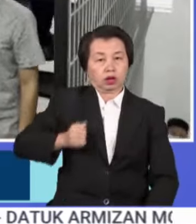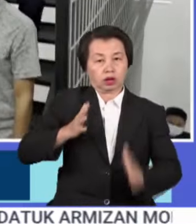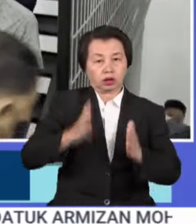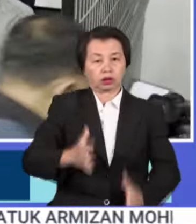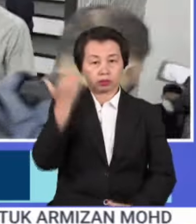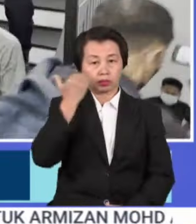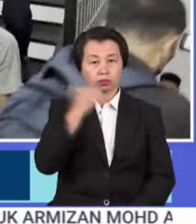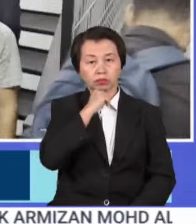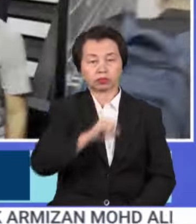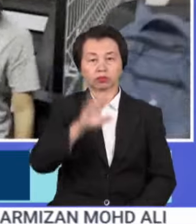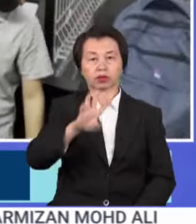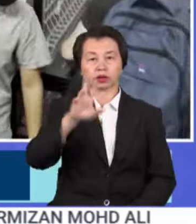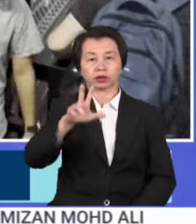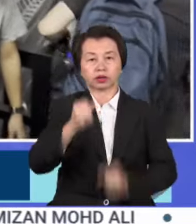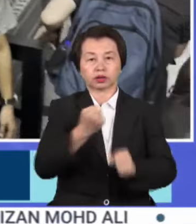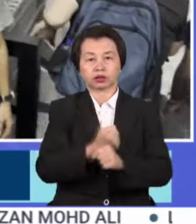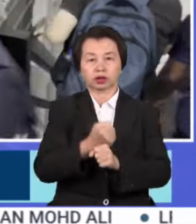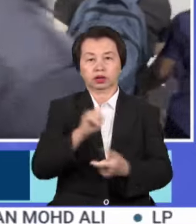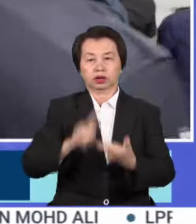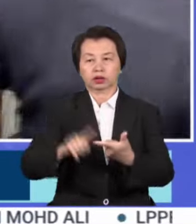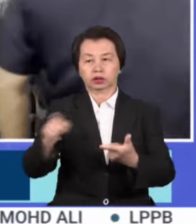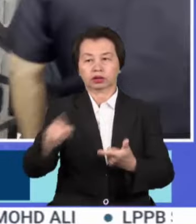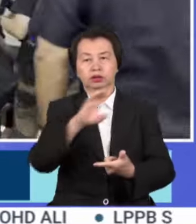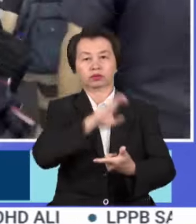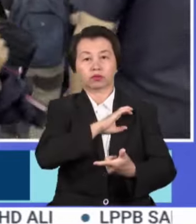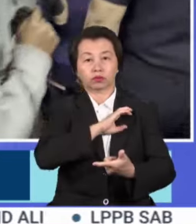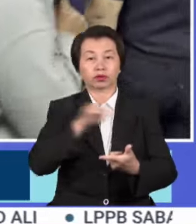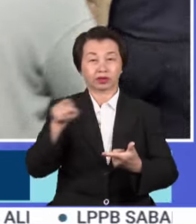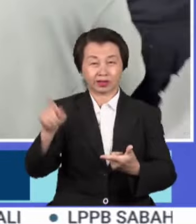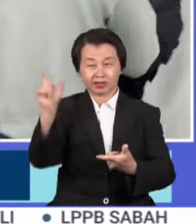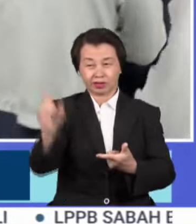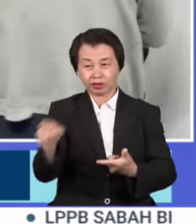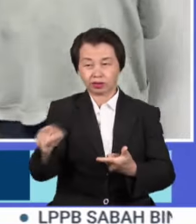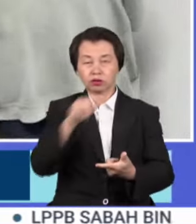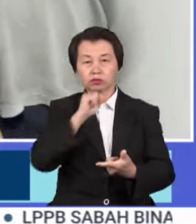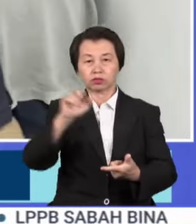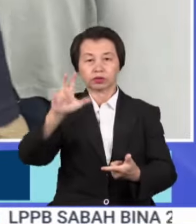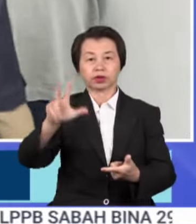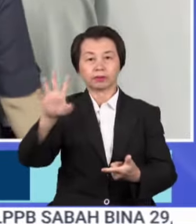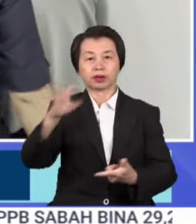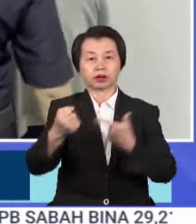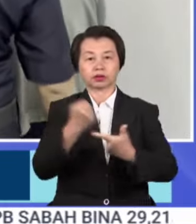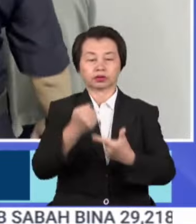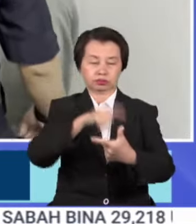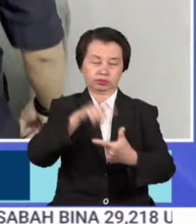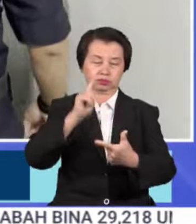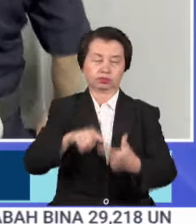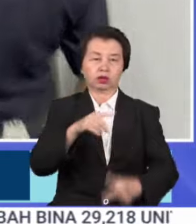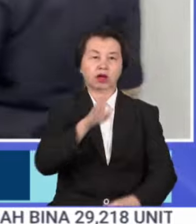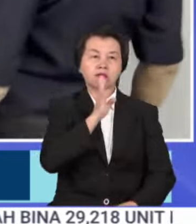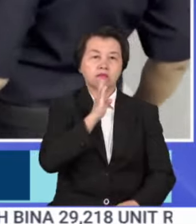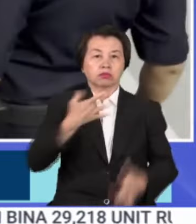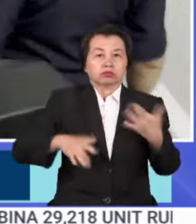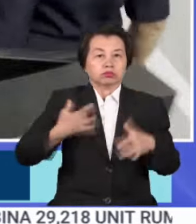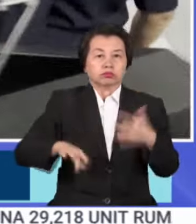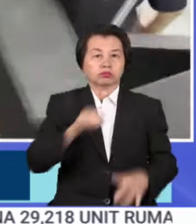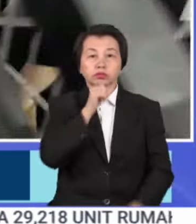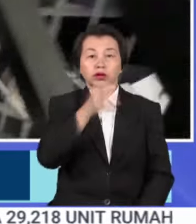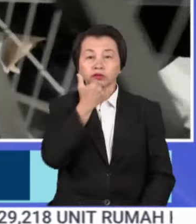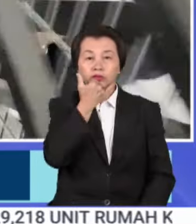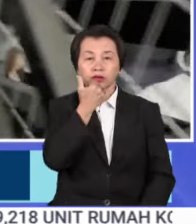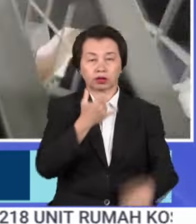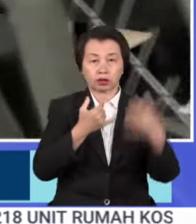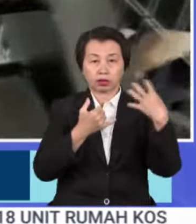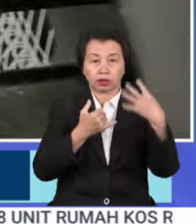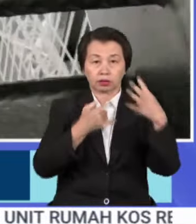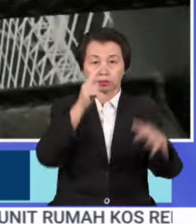Adam, 43 tahun, dan Lance Corporal Muhammad Hamri Ayub, 34 tahun, bagaimanapun mengaku tidak bersalah. 14 Jun